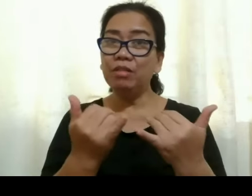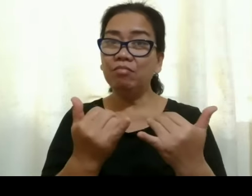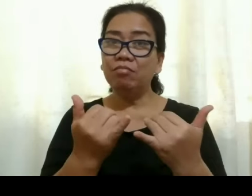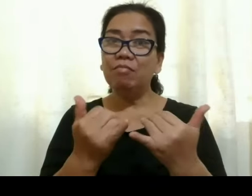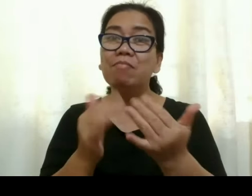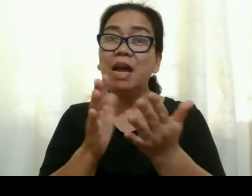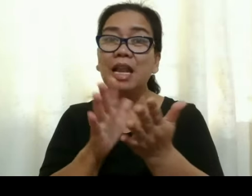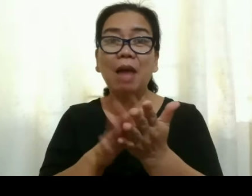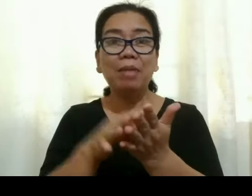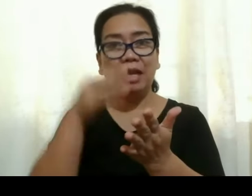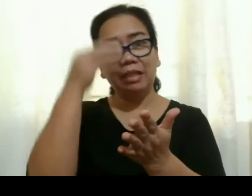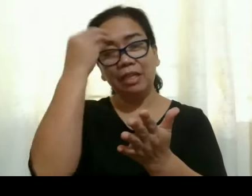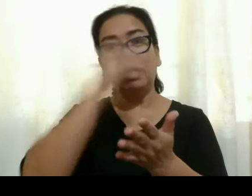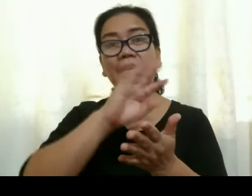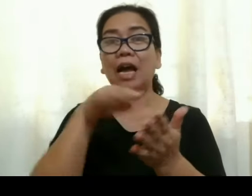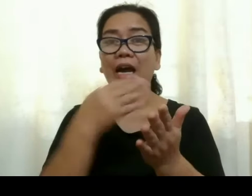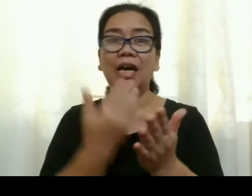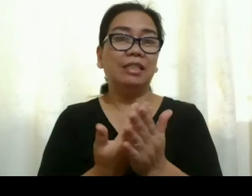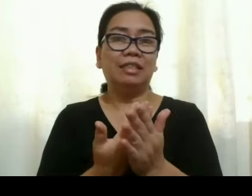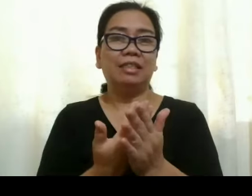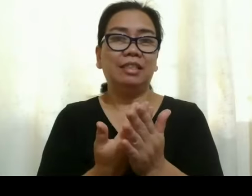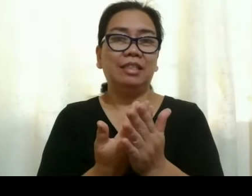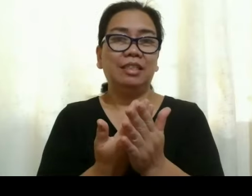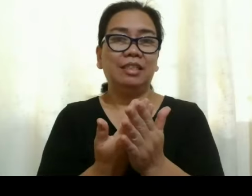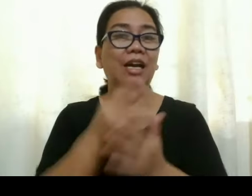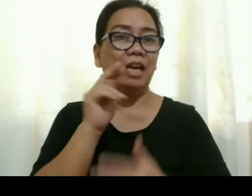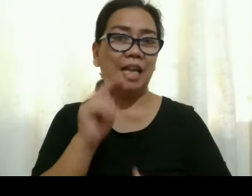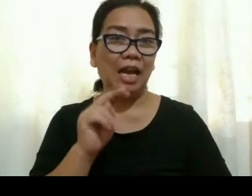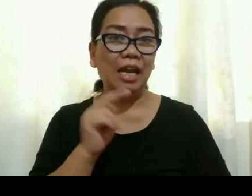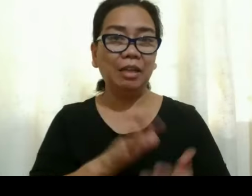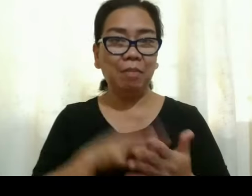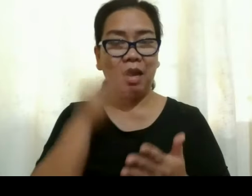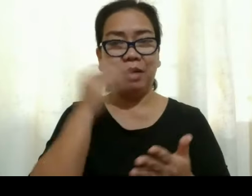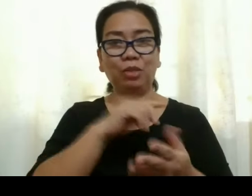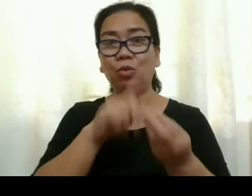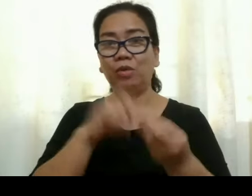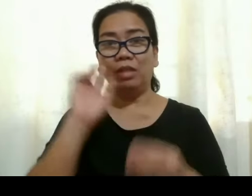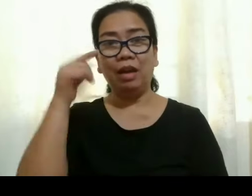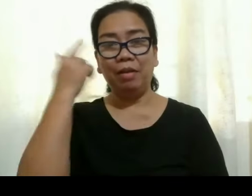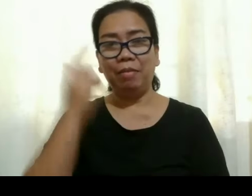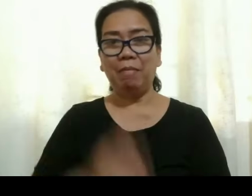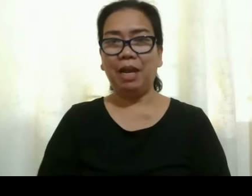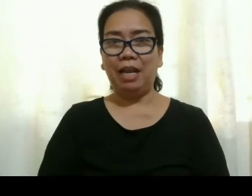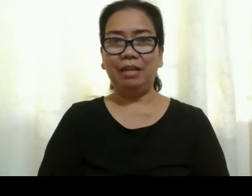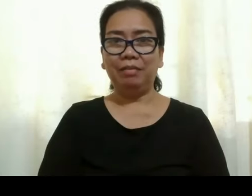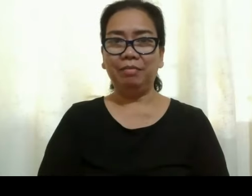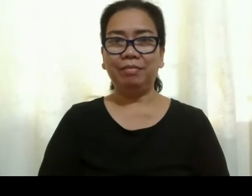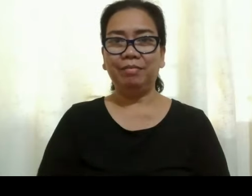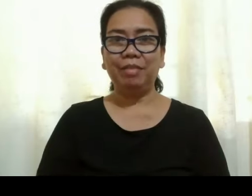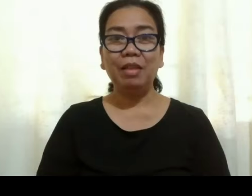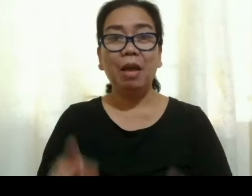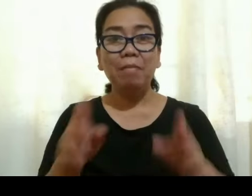ngayon, malalaman natin lahat ng kailangan nating malaman tungkol sa pamahalaan.